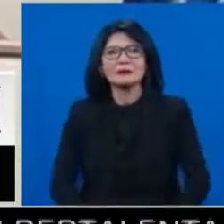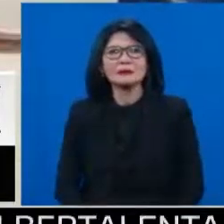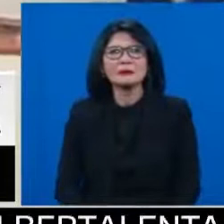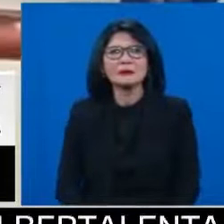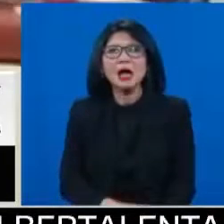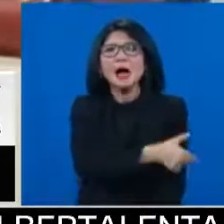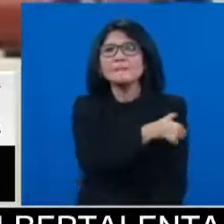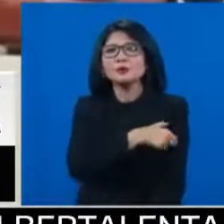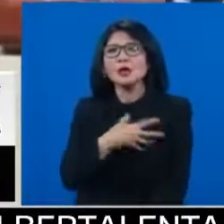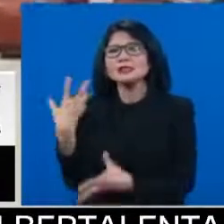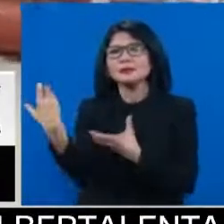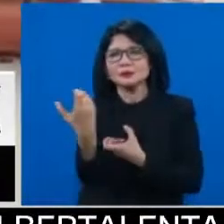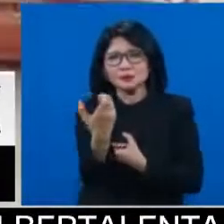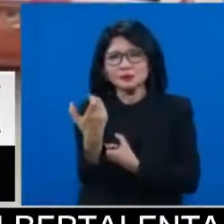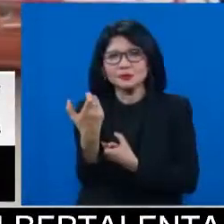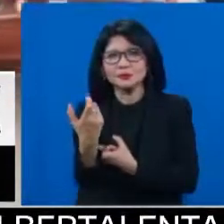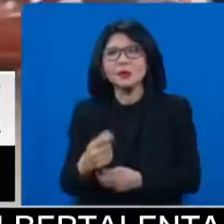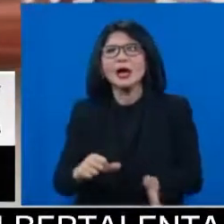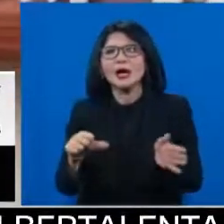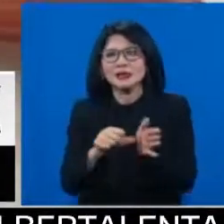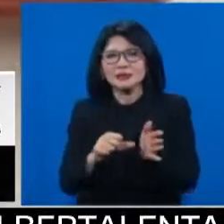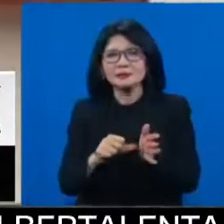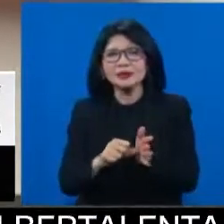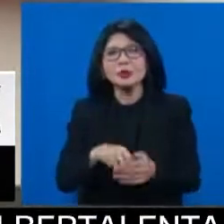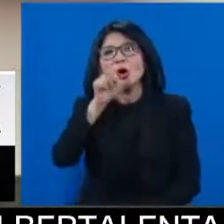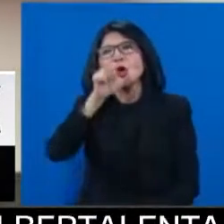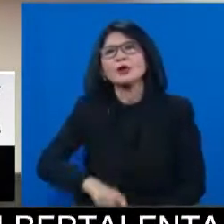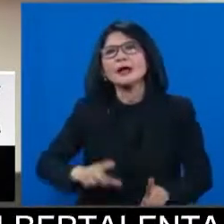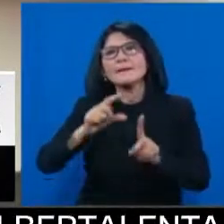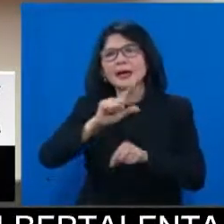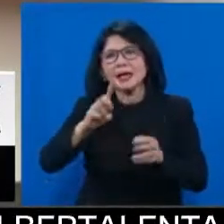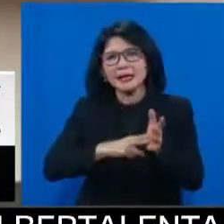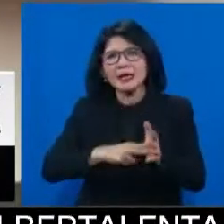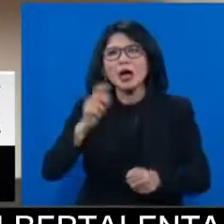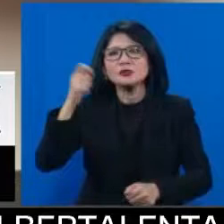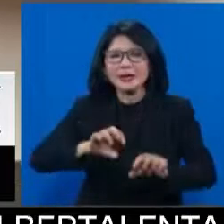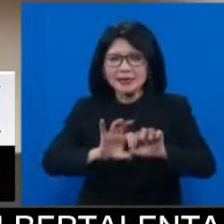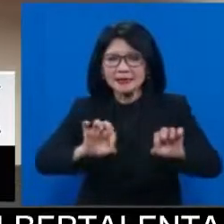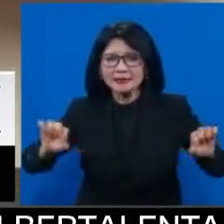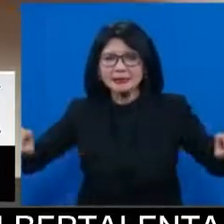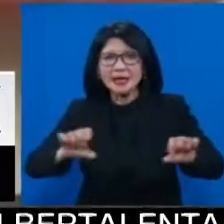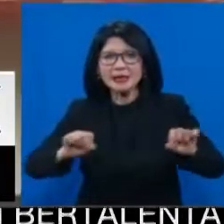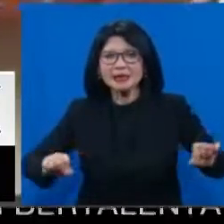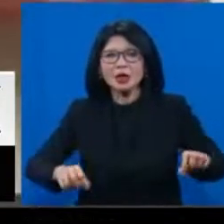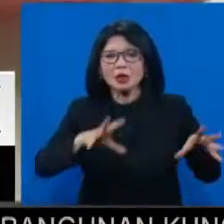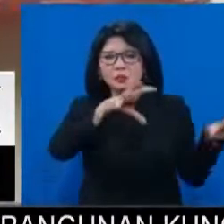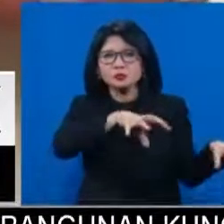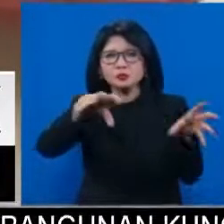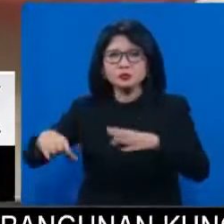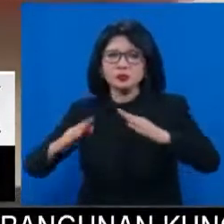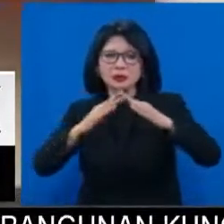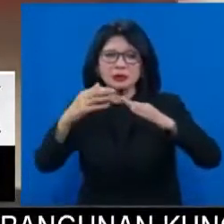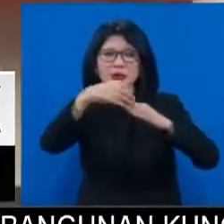Sejumlah petugas pemadam kebakaran Kota Cilegon dibantu teknisi PLN harus menggunakan tali untuk mengevakuasi korban dari atas atap.